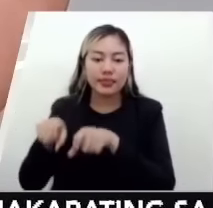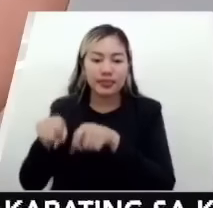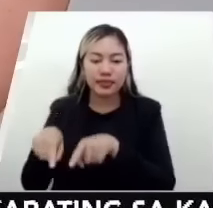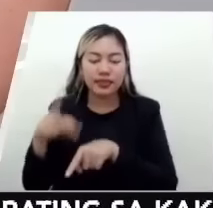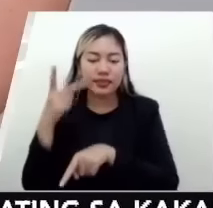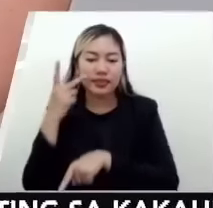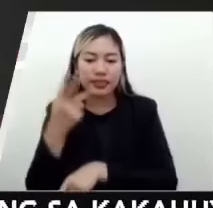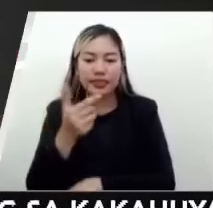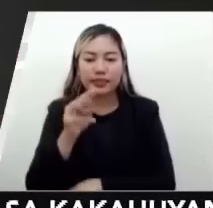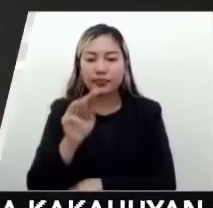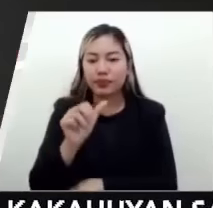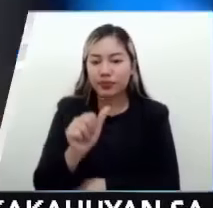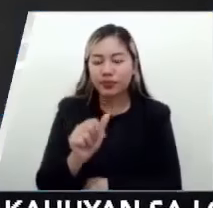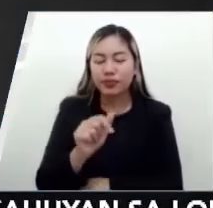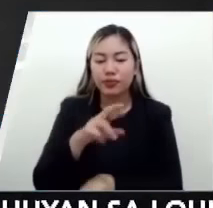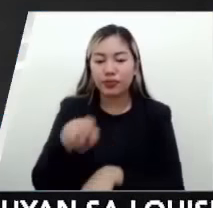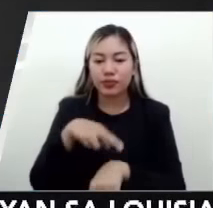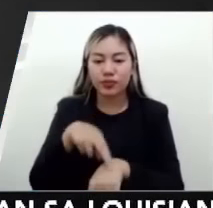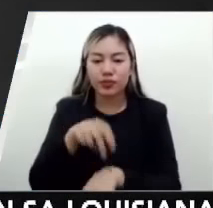TV.